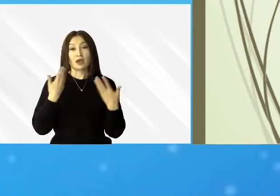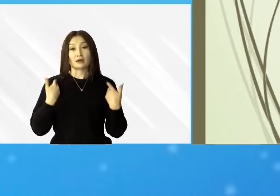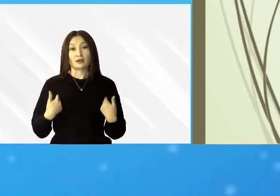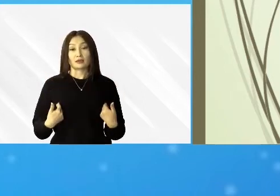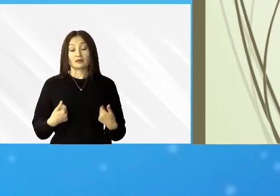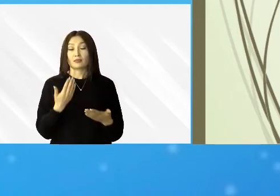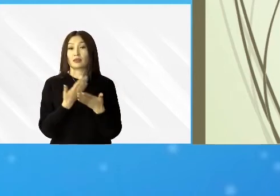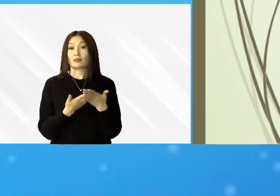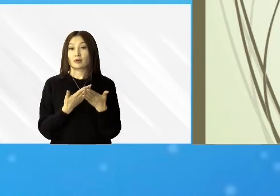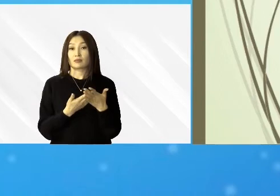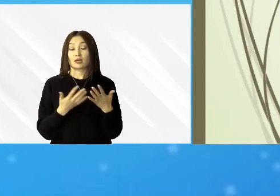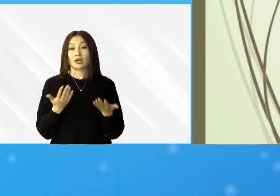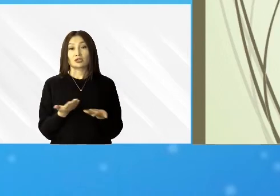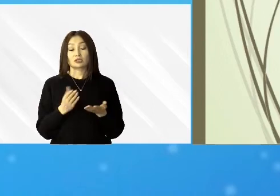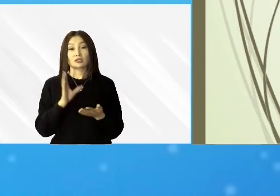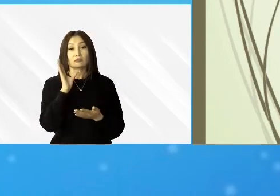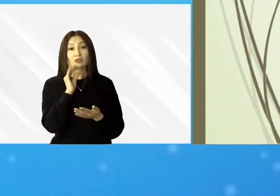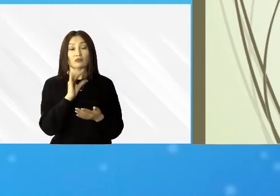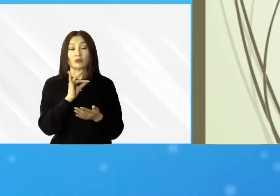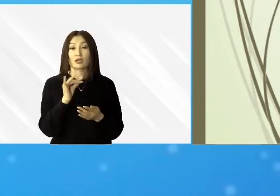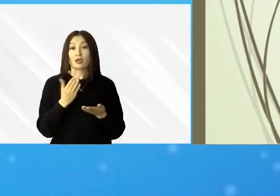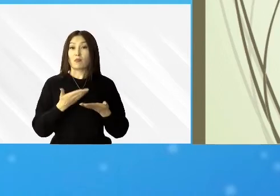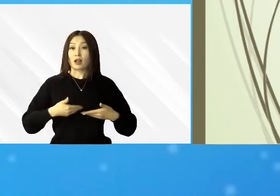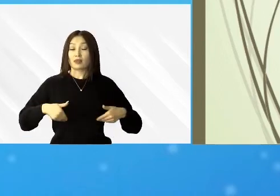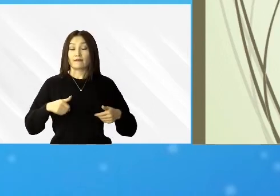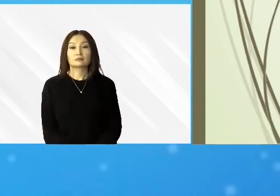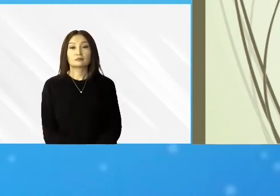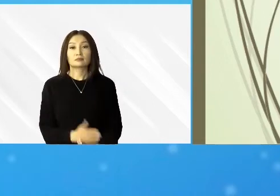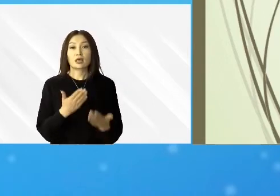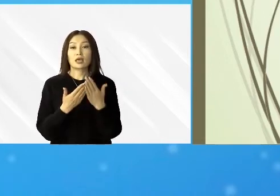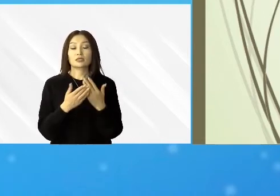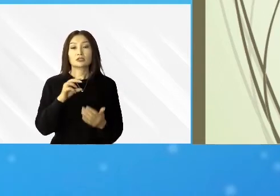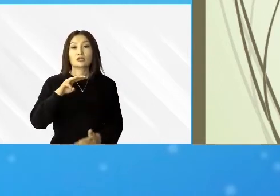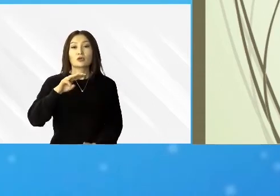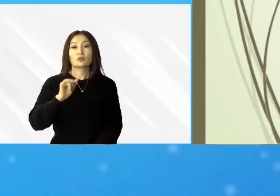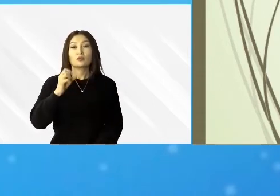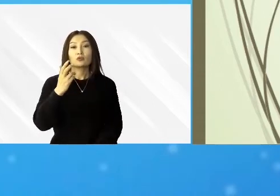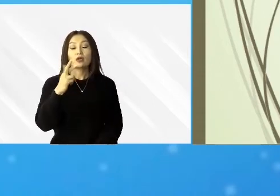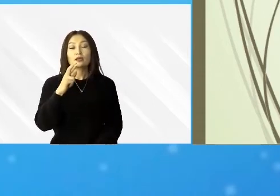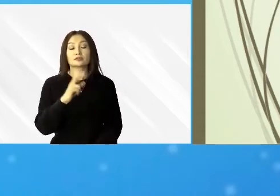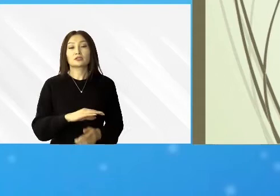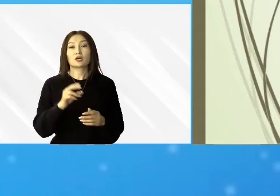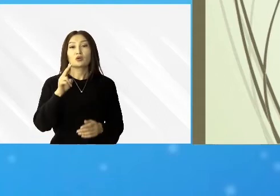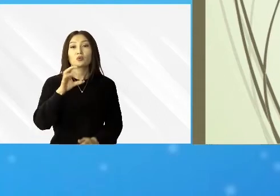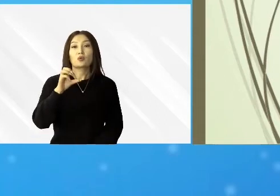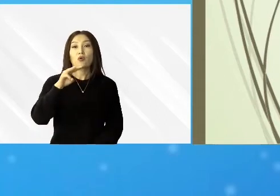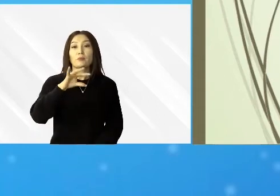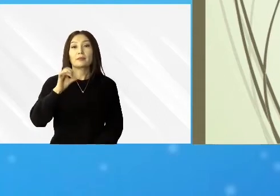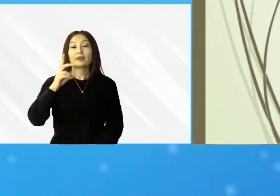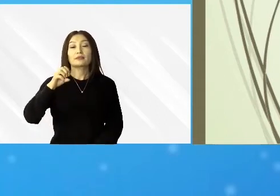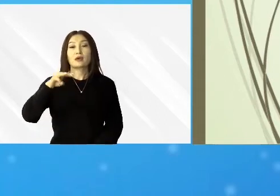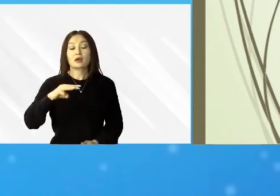организма, например, жизнеспособность и плодовитость. Если мутации доминантны, то они сразу